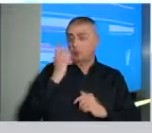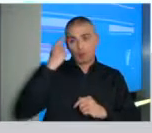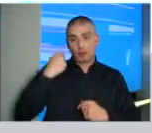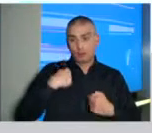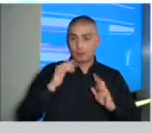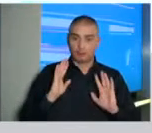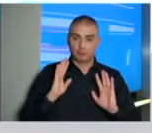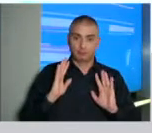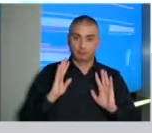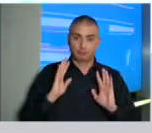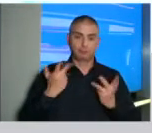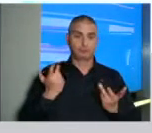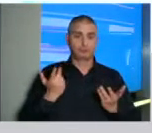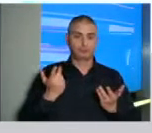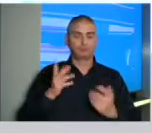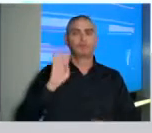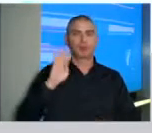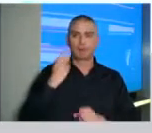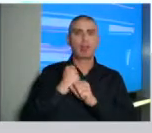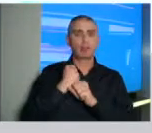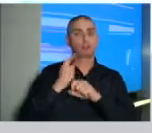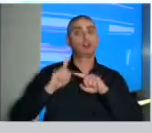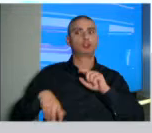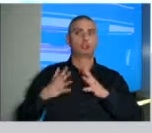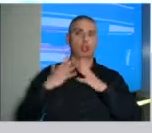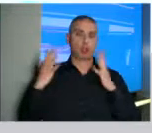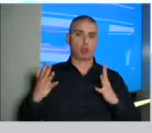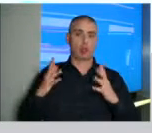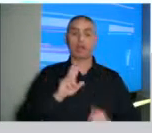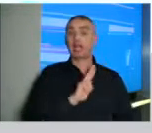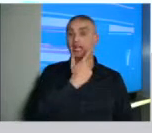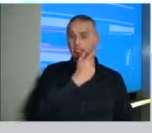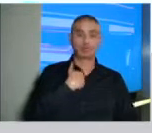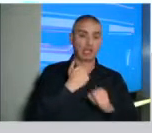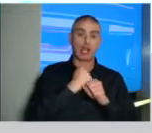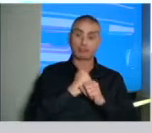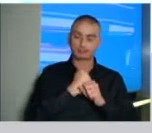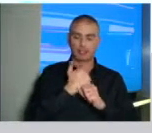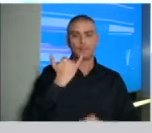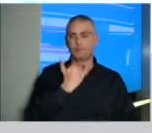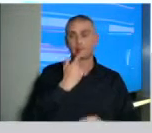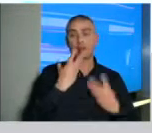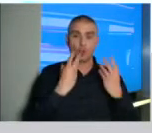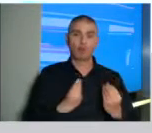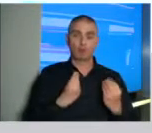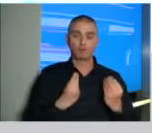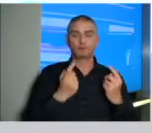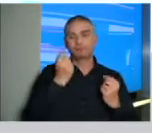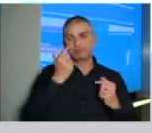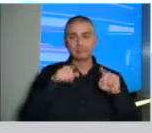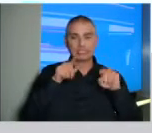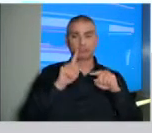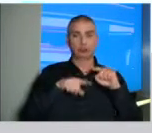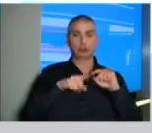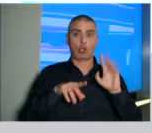לטעמי. ביבי עשה שגיאה גסה, גנץ עשה, אני חושב, בדרך כלל טוב, פה ושם קצת